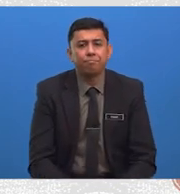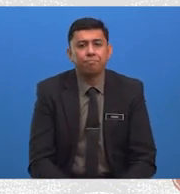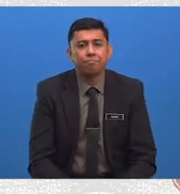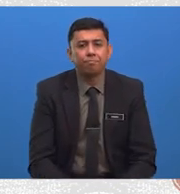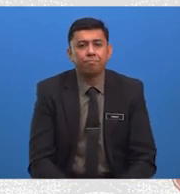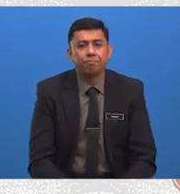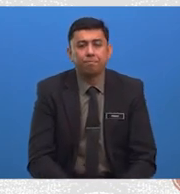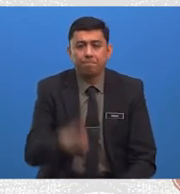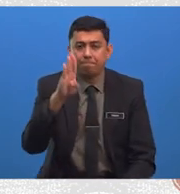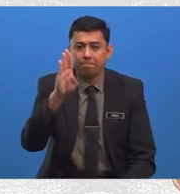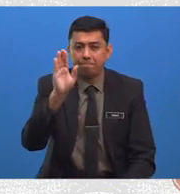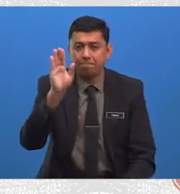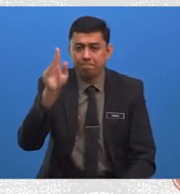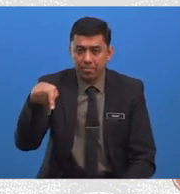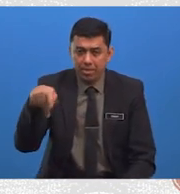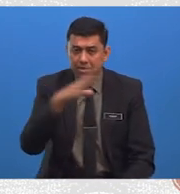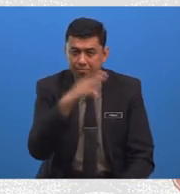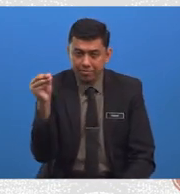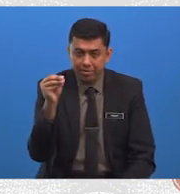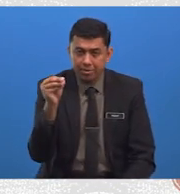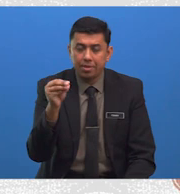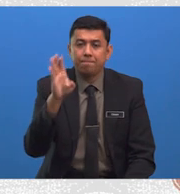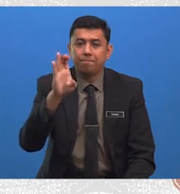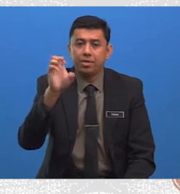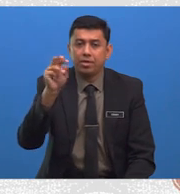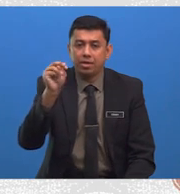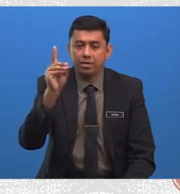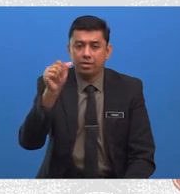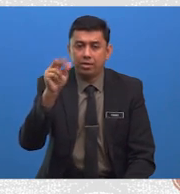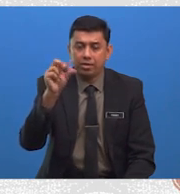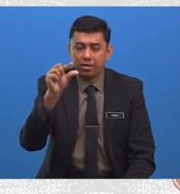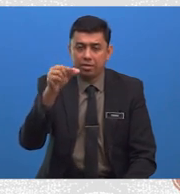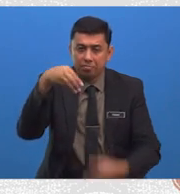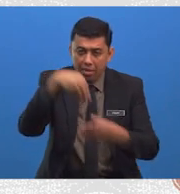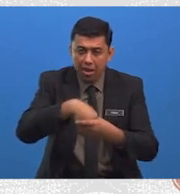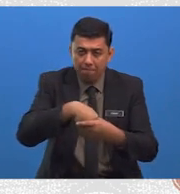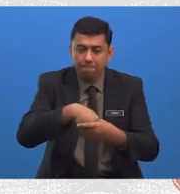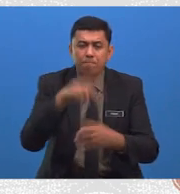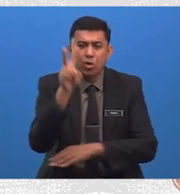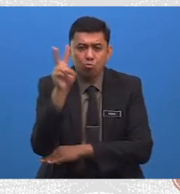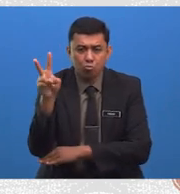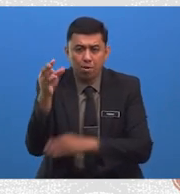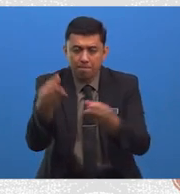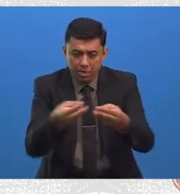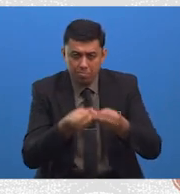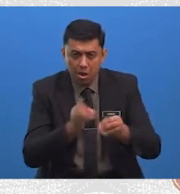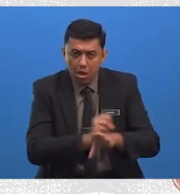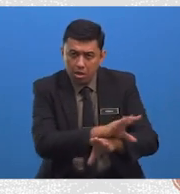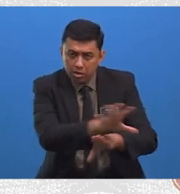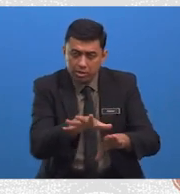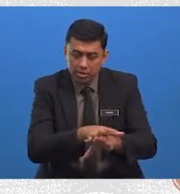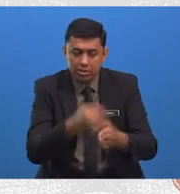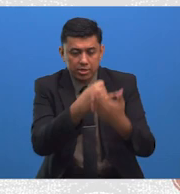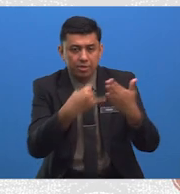Candi Batu Pahat dan Candi Bendang Dalam. Kedua-dua candi ini menerima pengaruh seni